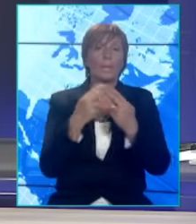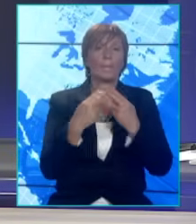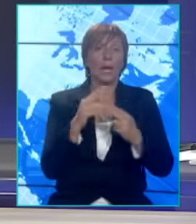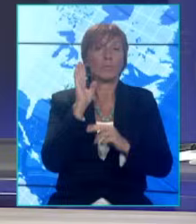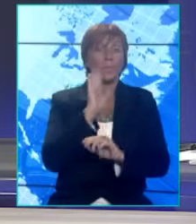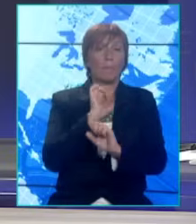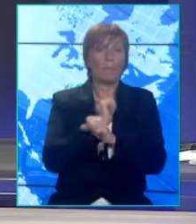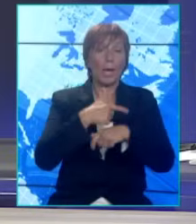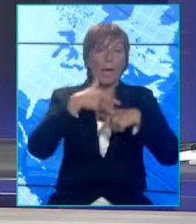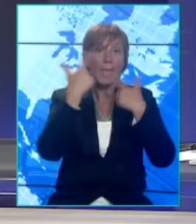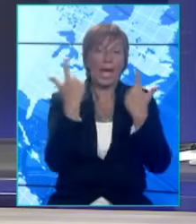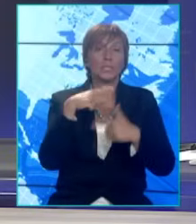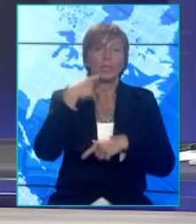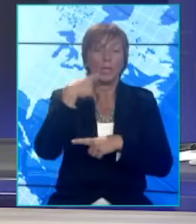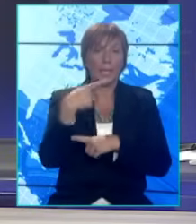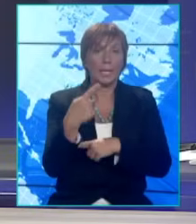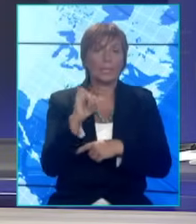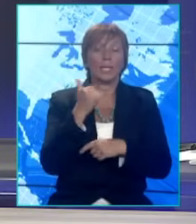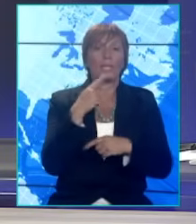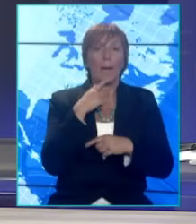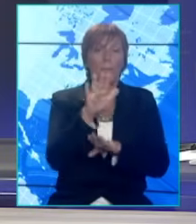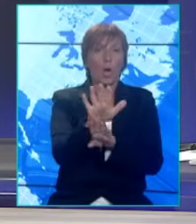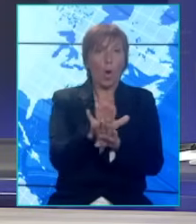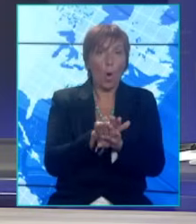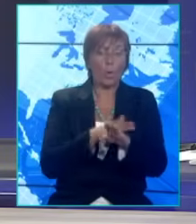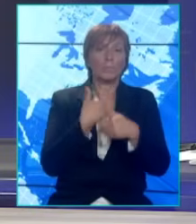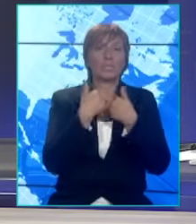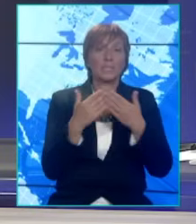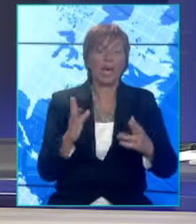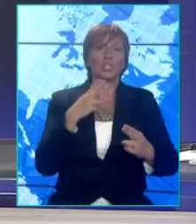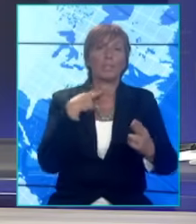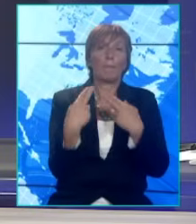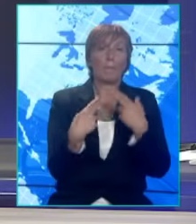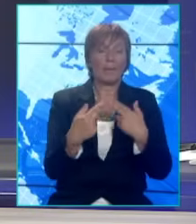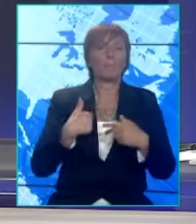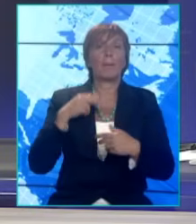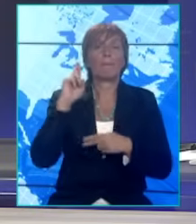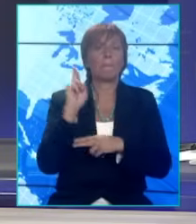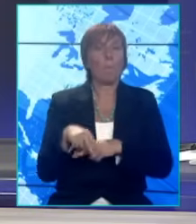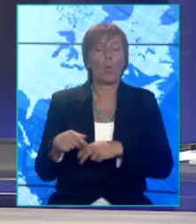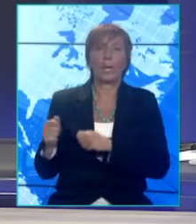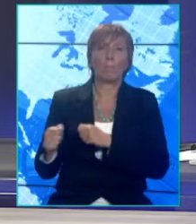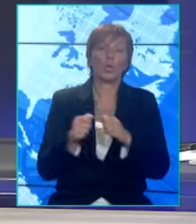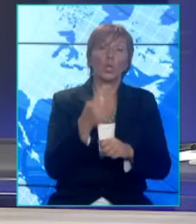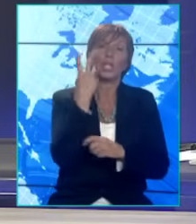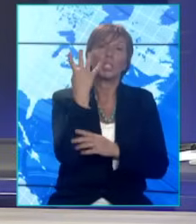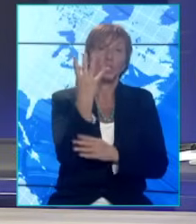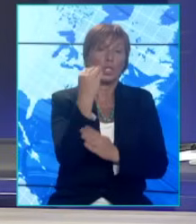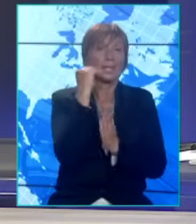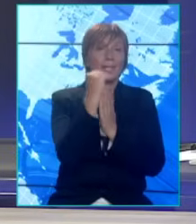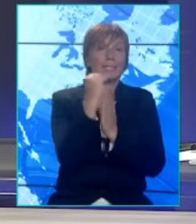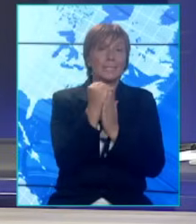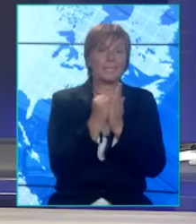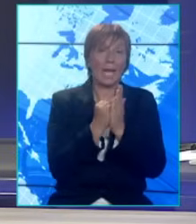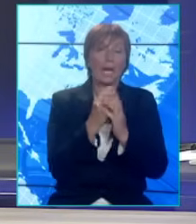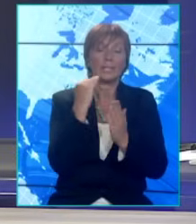i Hercegovinom, jasno je naznačeno da bi otpočeli zvanično pregovori, moramo donijeti još neka četiri zakona, ako se ne